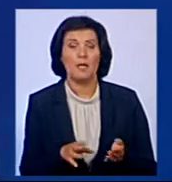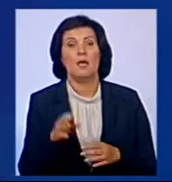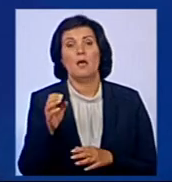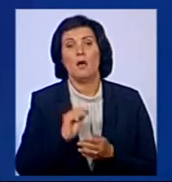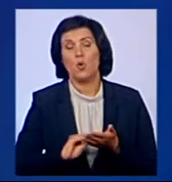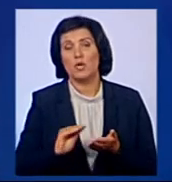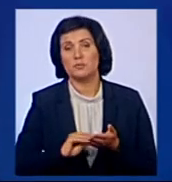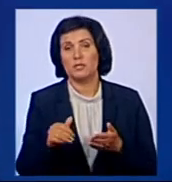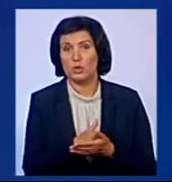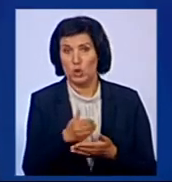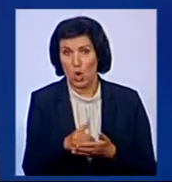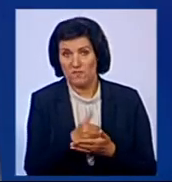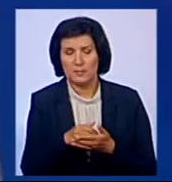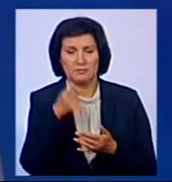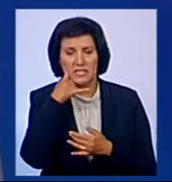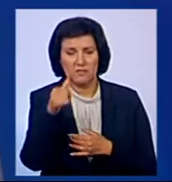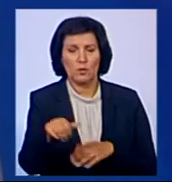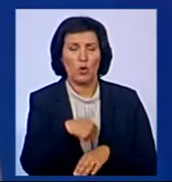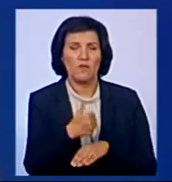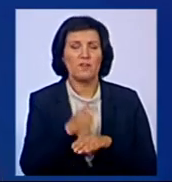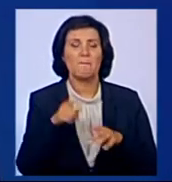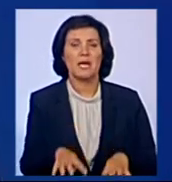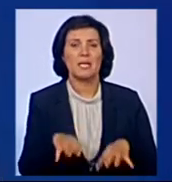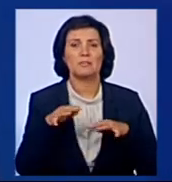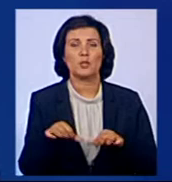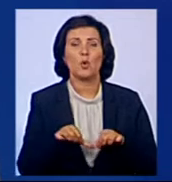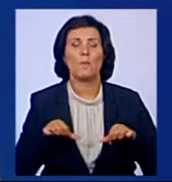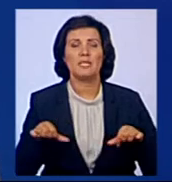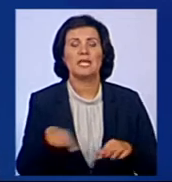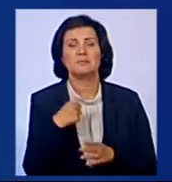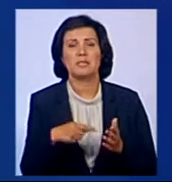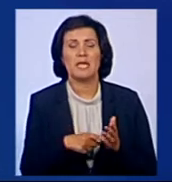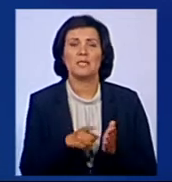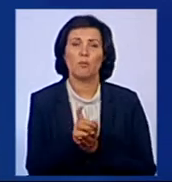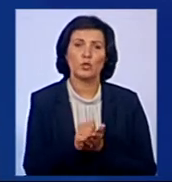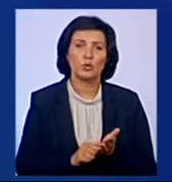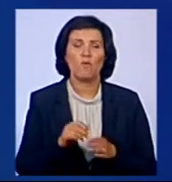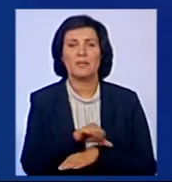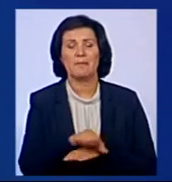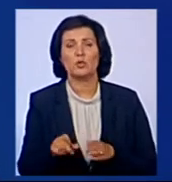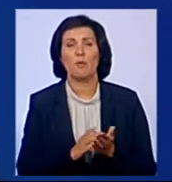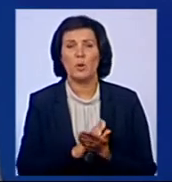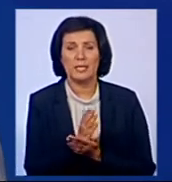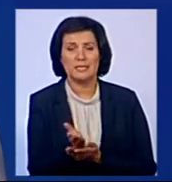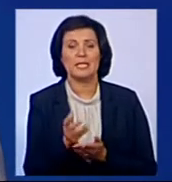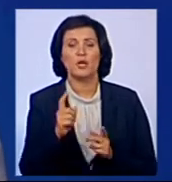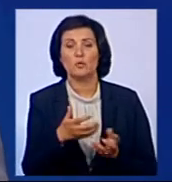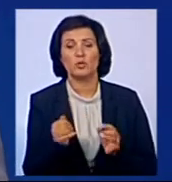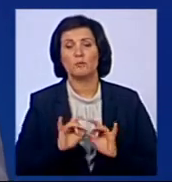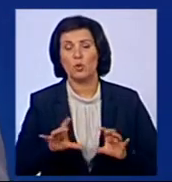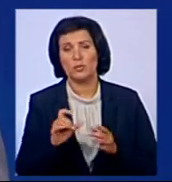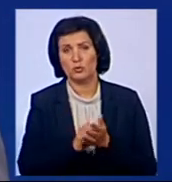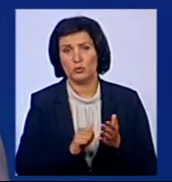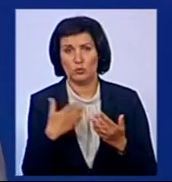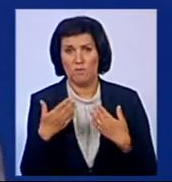Кореспонденти новин на першому зателефонували голові парламентського комітету з питань податкової та митної політики Ніні Южаніній, щоб отримати коментарі стосовно